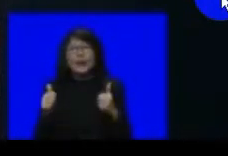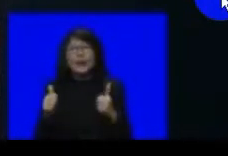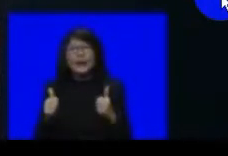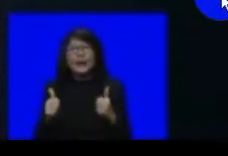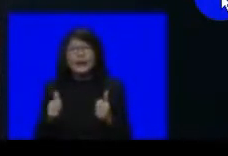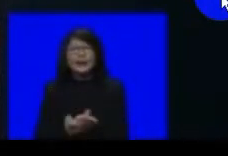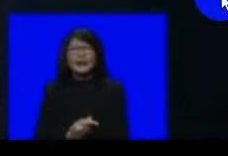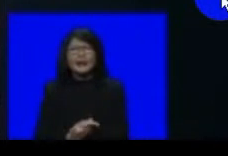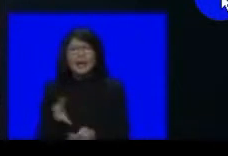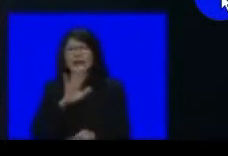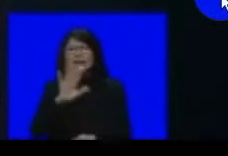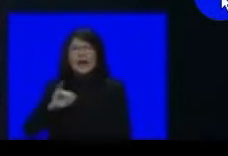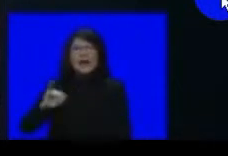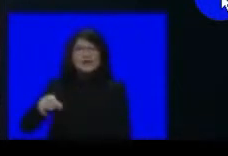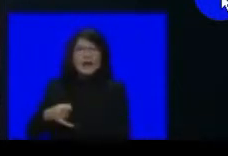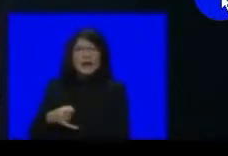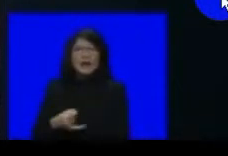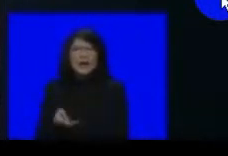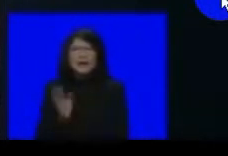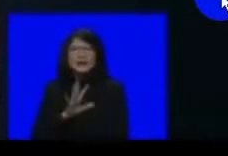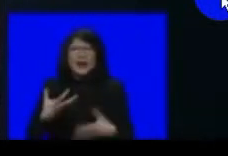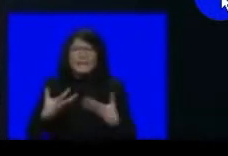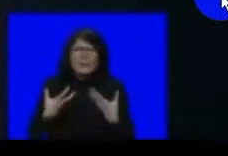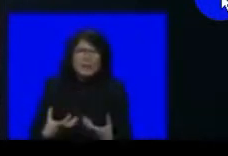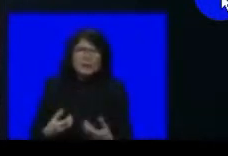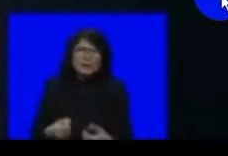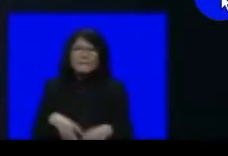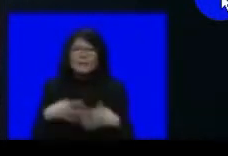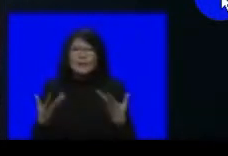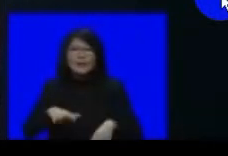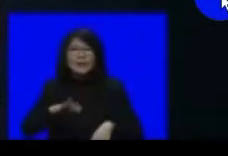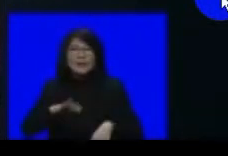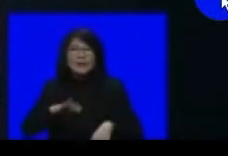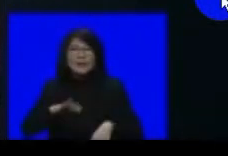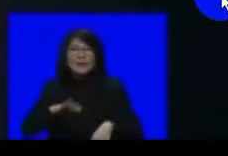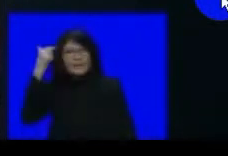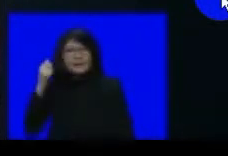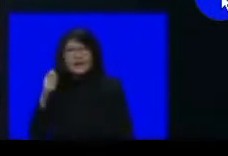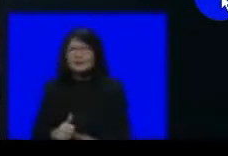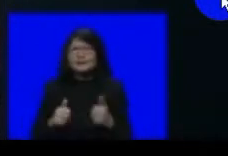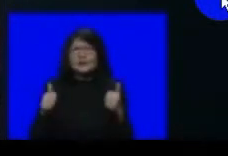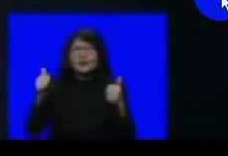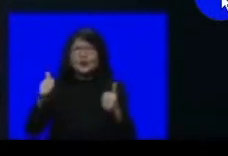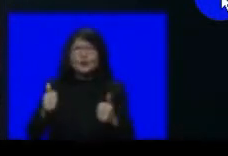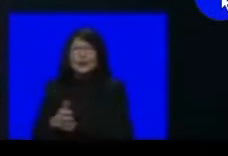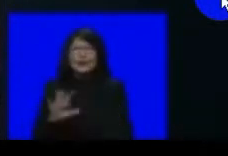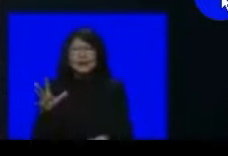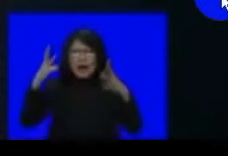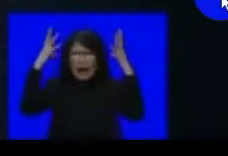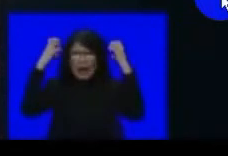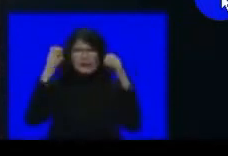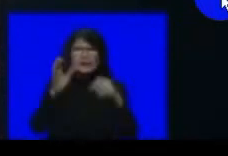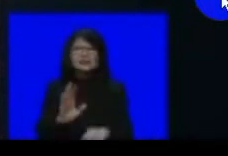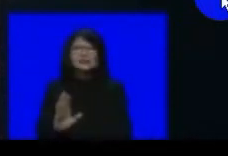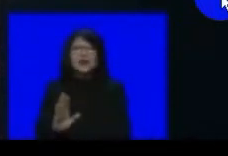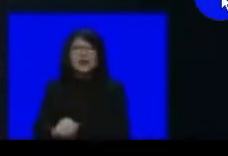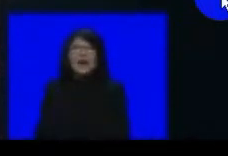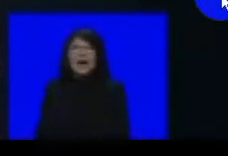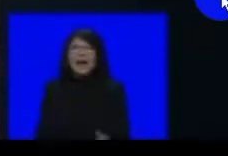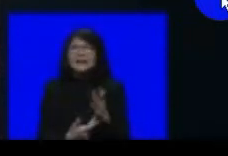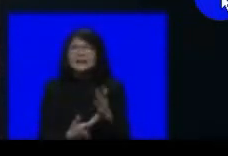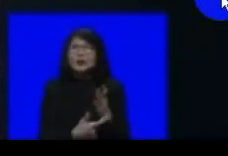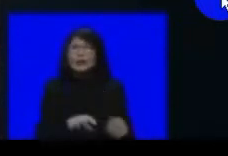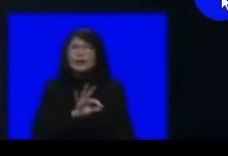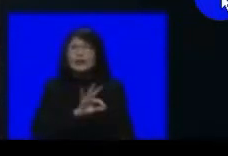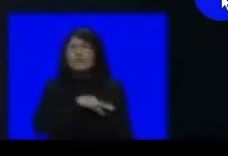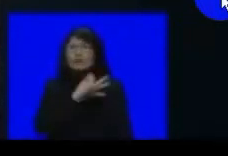tidak menyesatkan, tidak menyusahkan, bagaimana anak belajar bisa lebih asyik, tidak merasa tertekan. Maka teknologi ini fungsinya